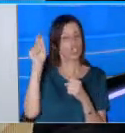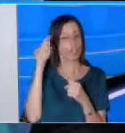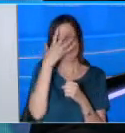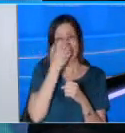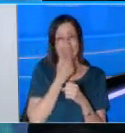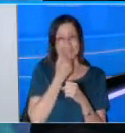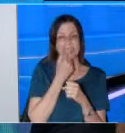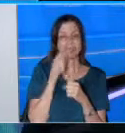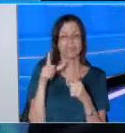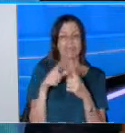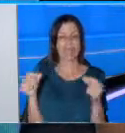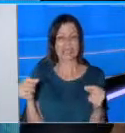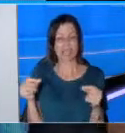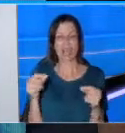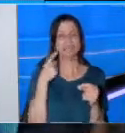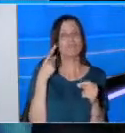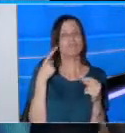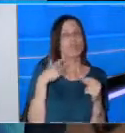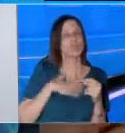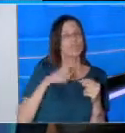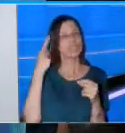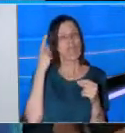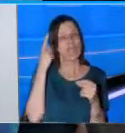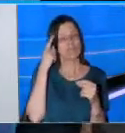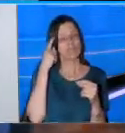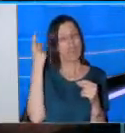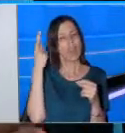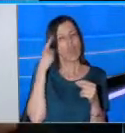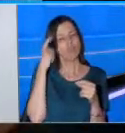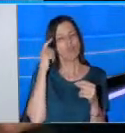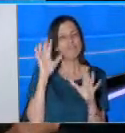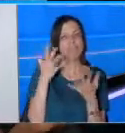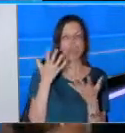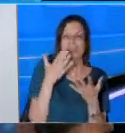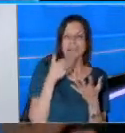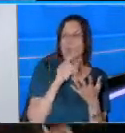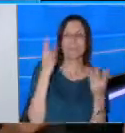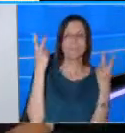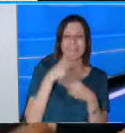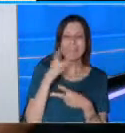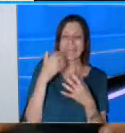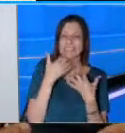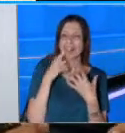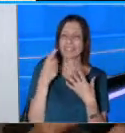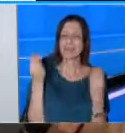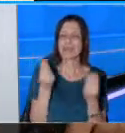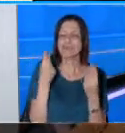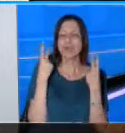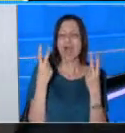מנסה לחשוב למה ישראל עדיין לא מבינה שההסברה זה תחום מאוד מאוד חשוב ושצריך באמת לתת עליו את